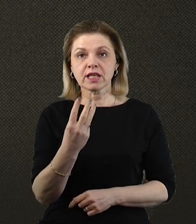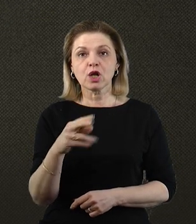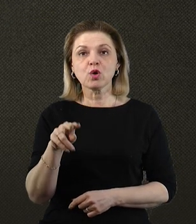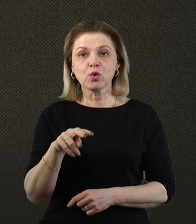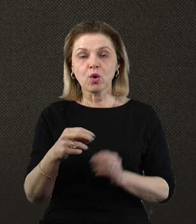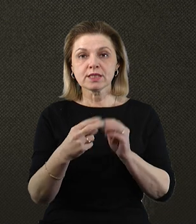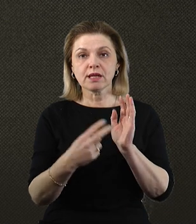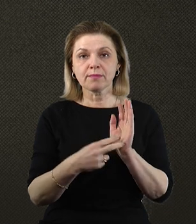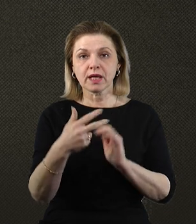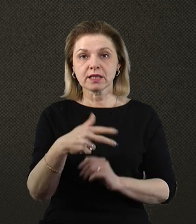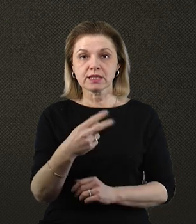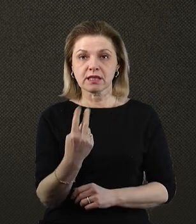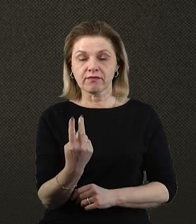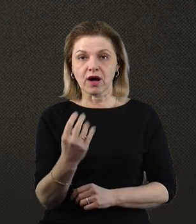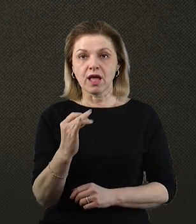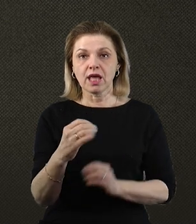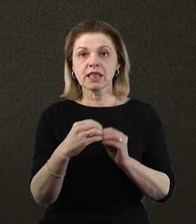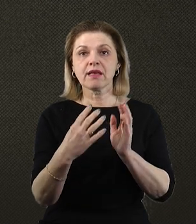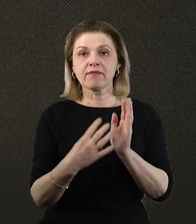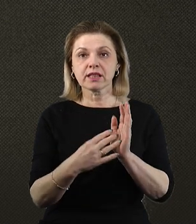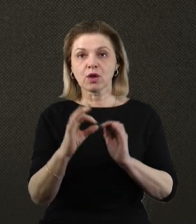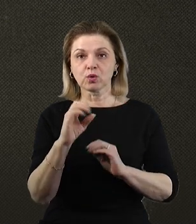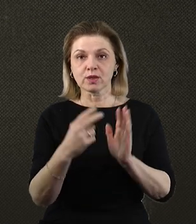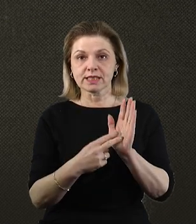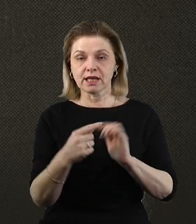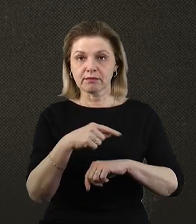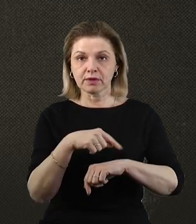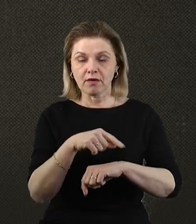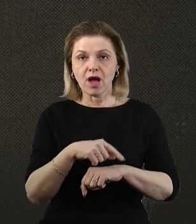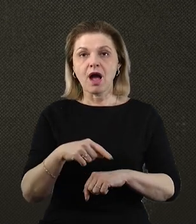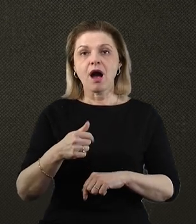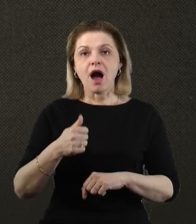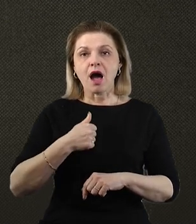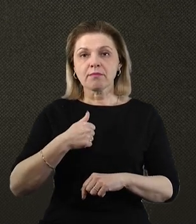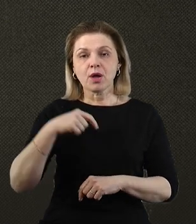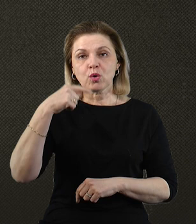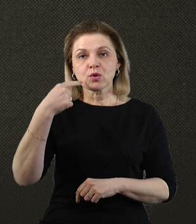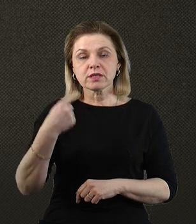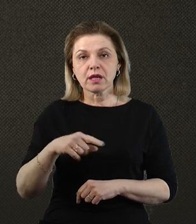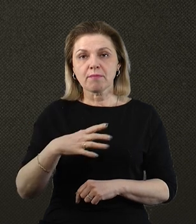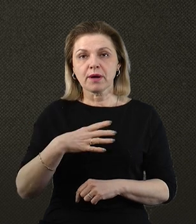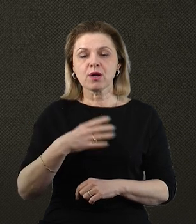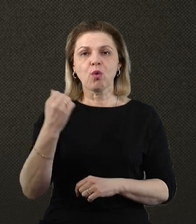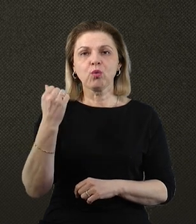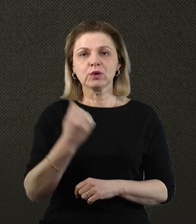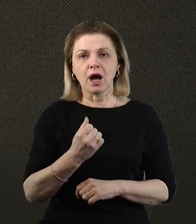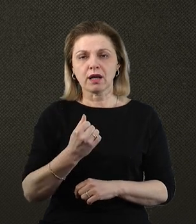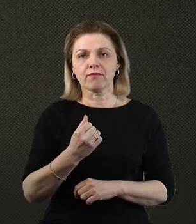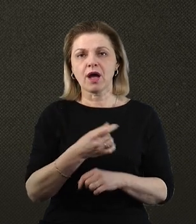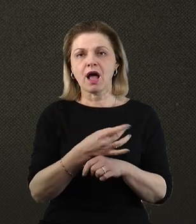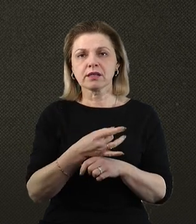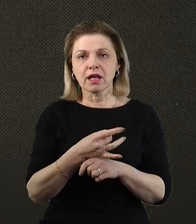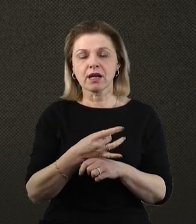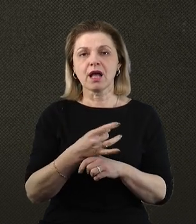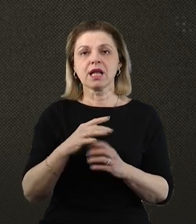лютого о 17:32 і 1907 підрозді дли армії Російської Федерації завдали артилерійських